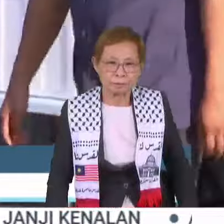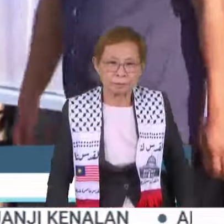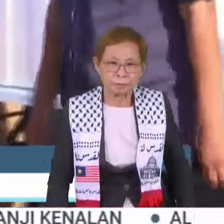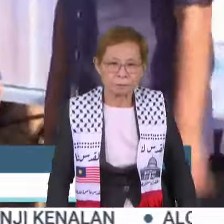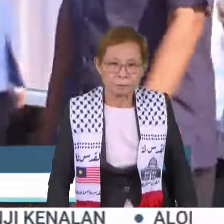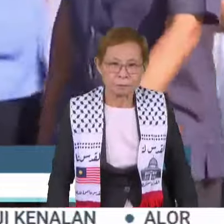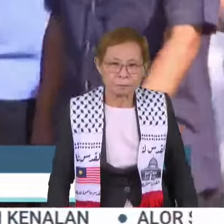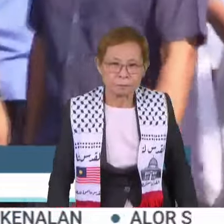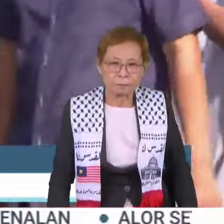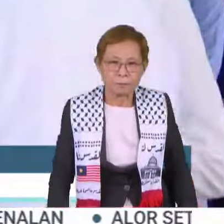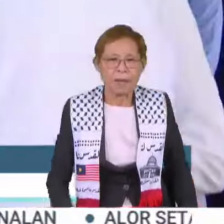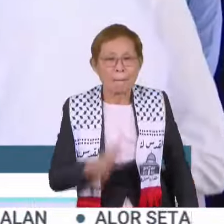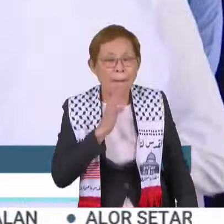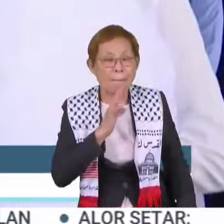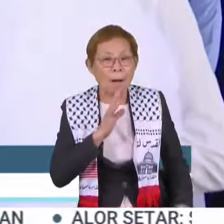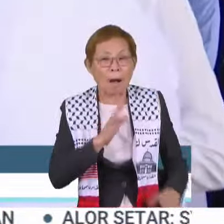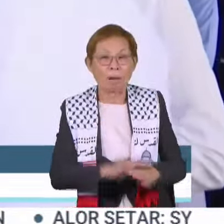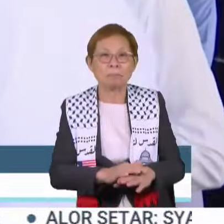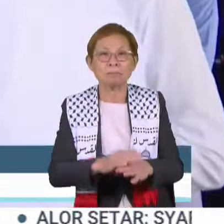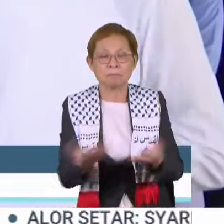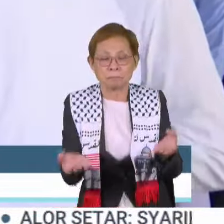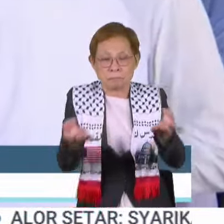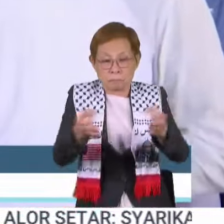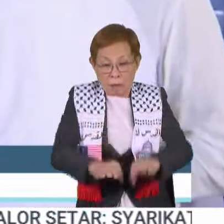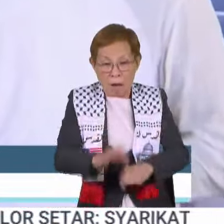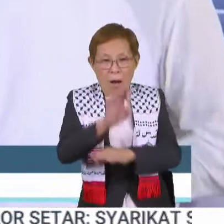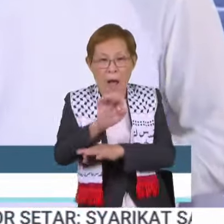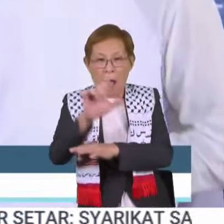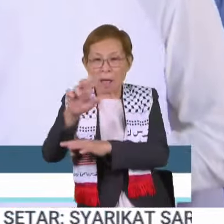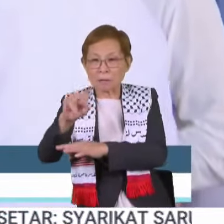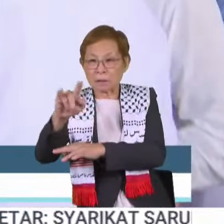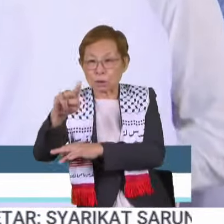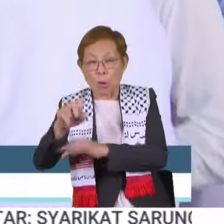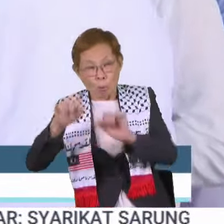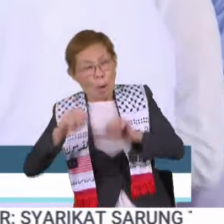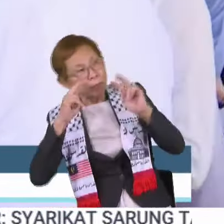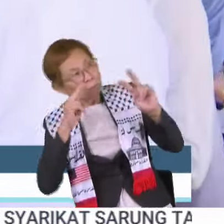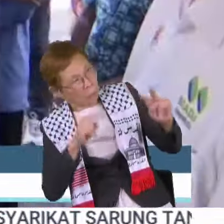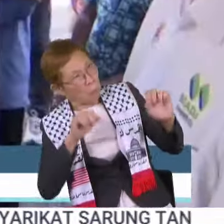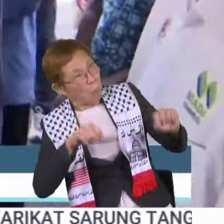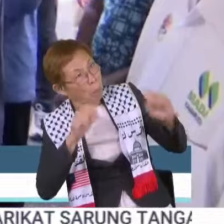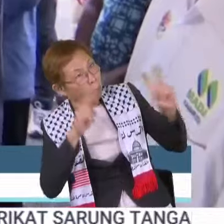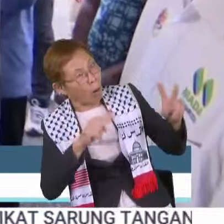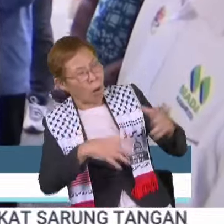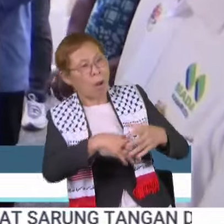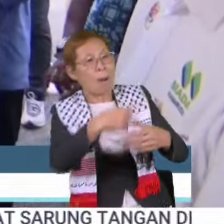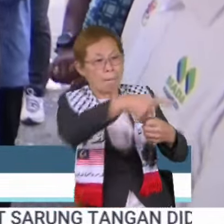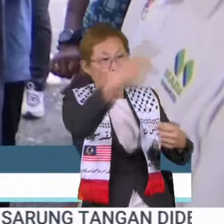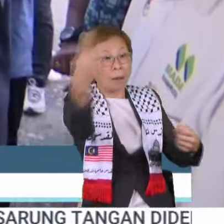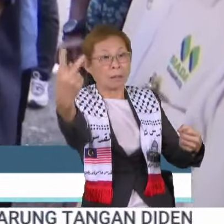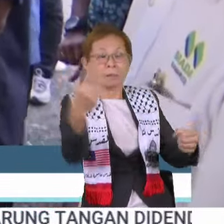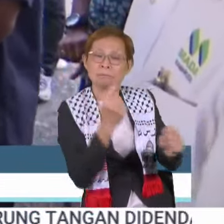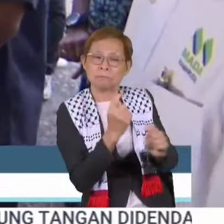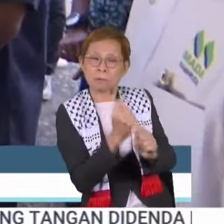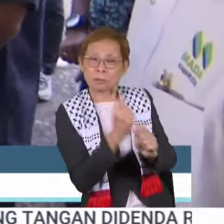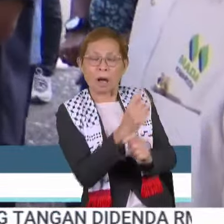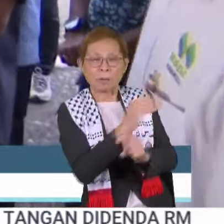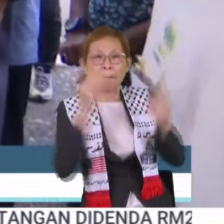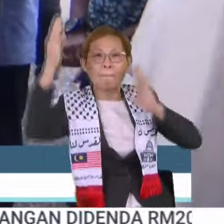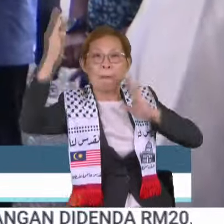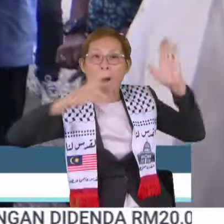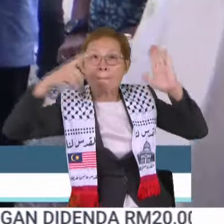mencukupi menurutnya kesan fenomena El Nino itu dapat dilihat ketika ini Apabila pengeluaran padi negara kekal dan